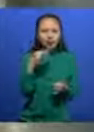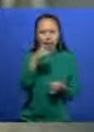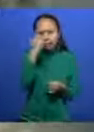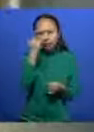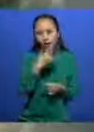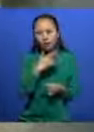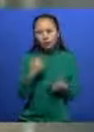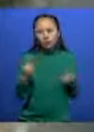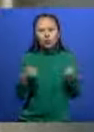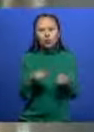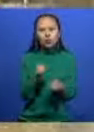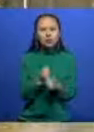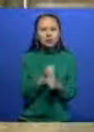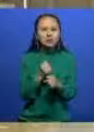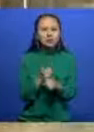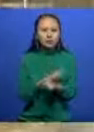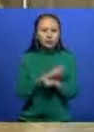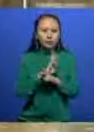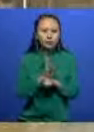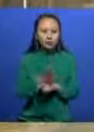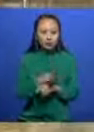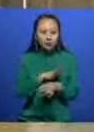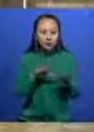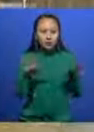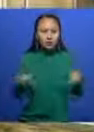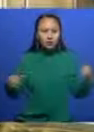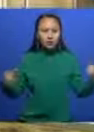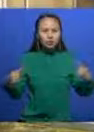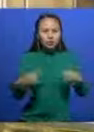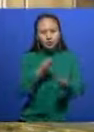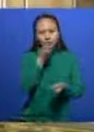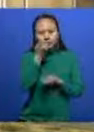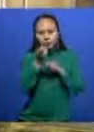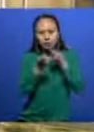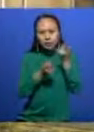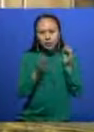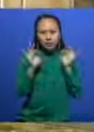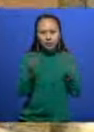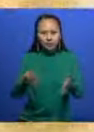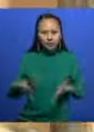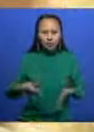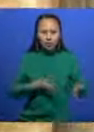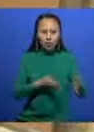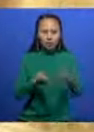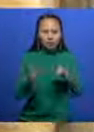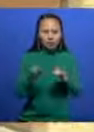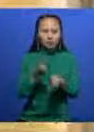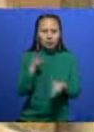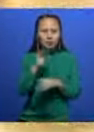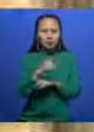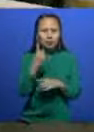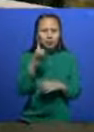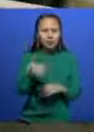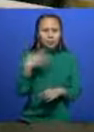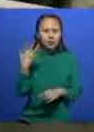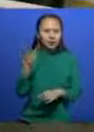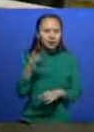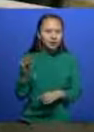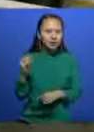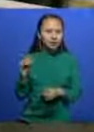май сығатын құрылғымен жабдықталған. Өңдеу желісі мен басқа да ұсақ түйек жүйелер дұрыс жолға қойылған. Бұл қондырғыларға 1,5 миллиардқа жуық